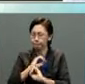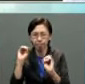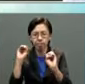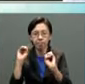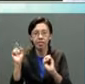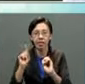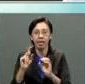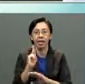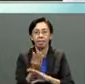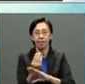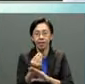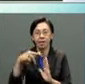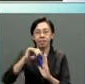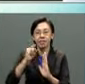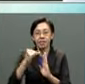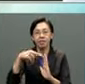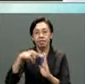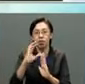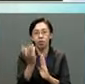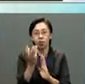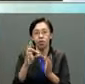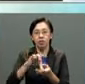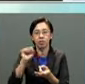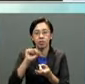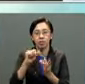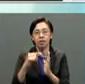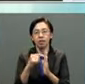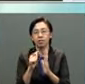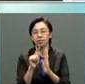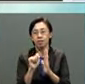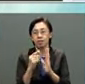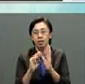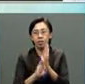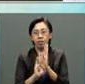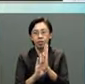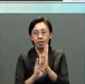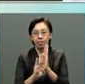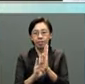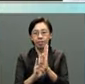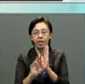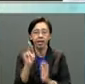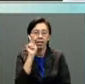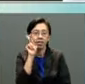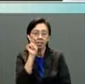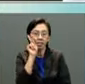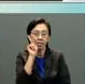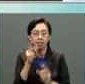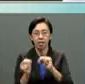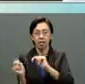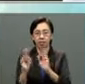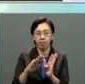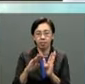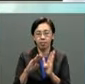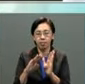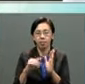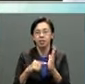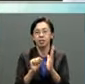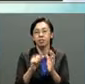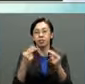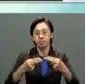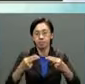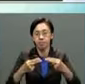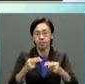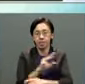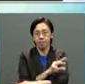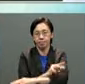ครับกำแพงเพชรพิจิตรพิษณุโลกสุโขทัยอุตรดิตถ์บุรีรัมย์กาฬสินธุ์นครพนมสมุทรสงคราม